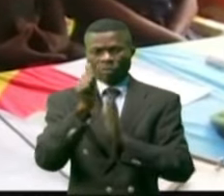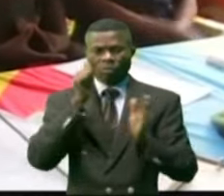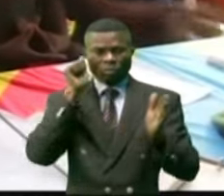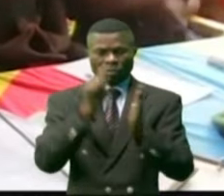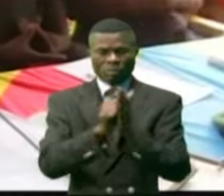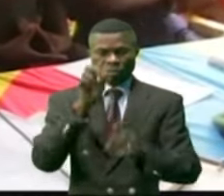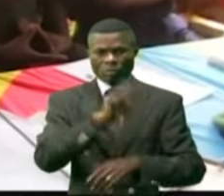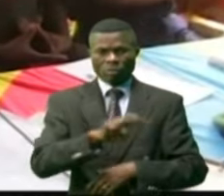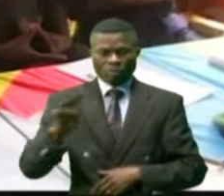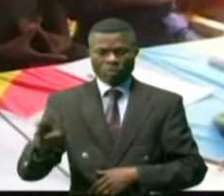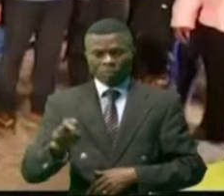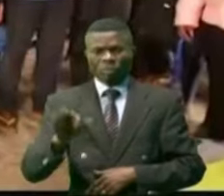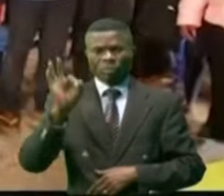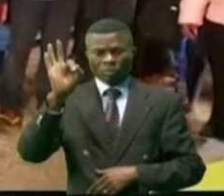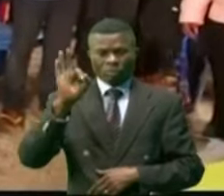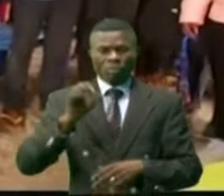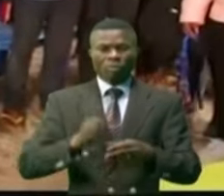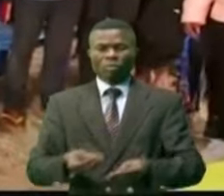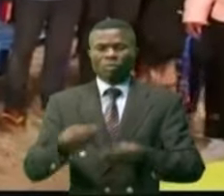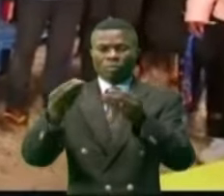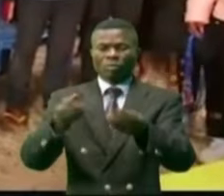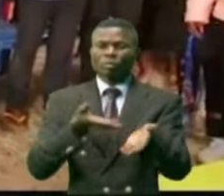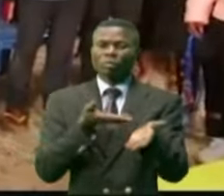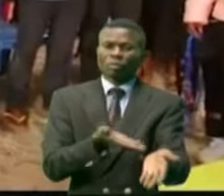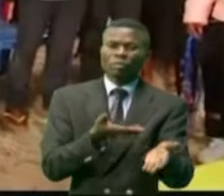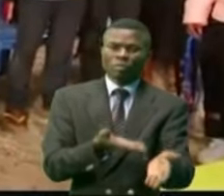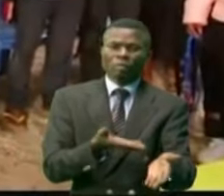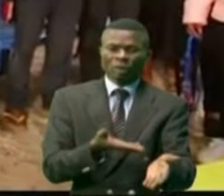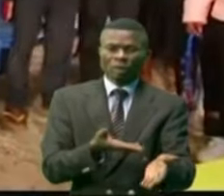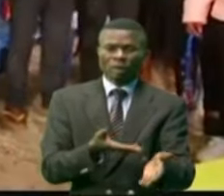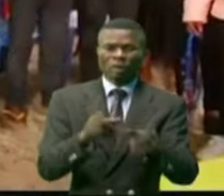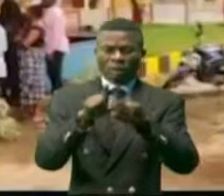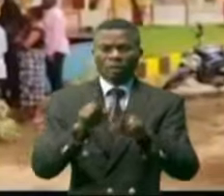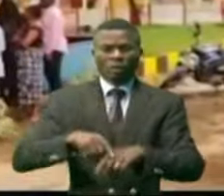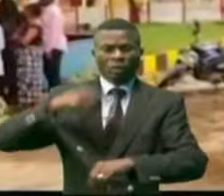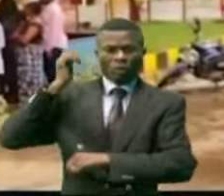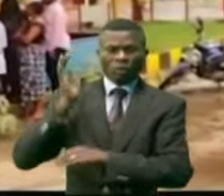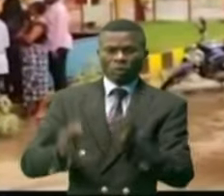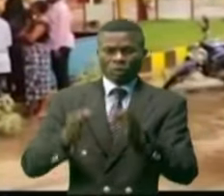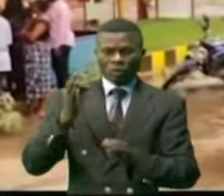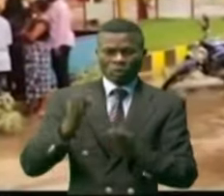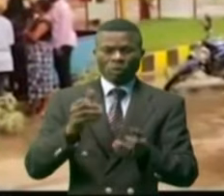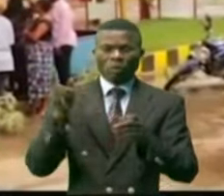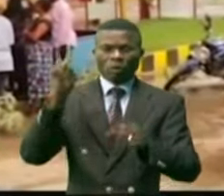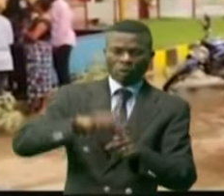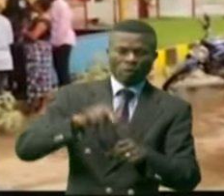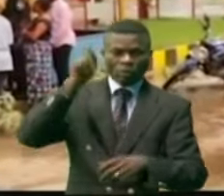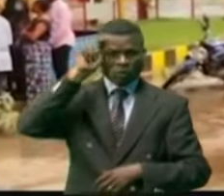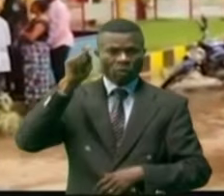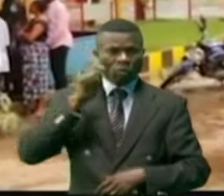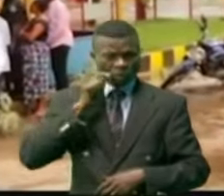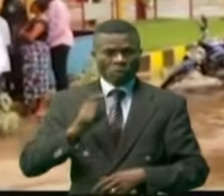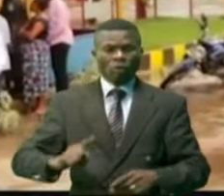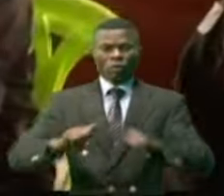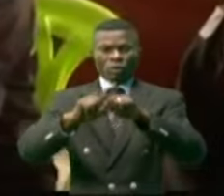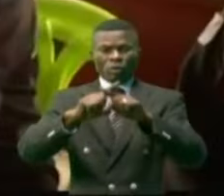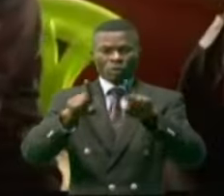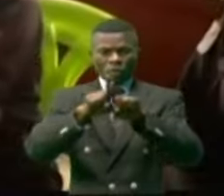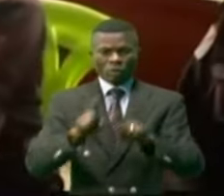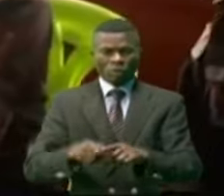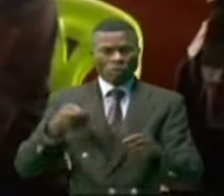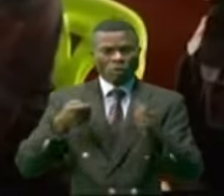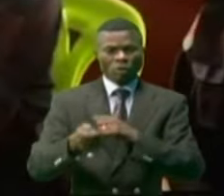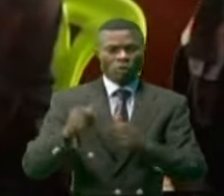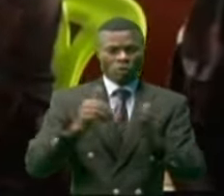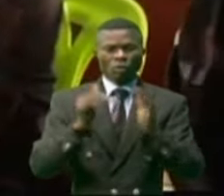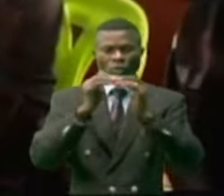le FONAREV est mandaté pour apporter une assistance juridique et judiciaire aux victimes de violences sexuelles liées au conflit et des crimes contre